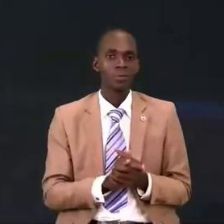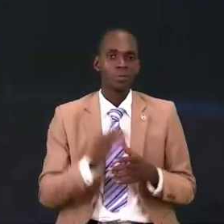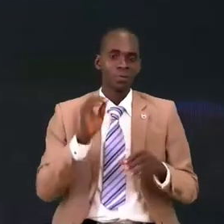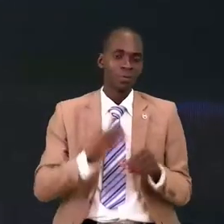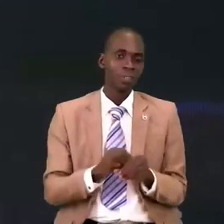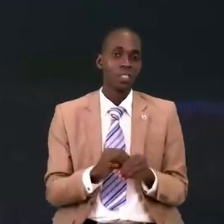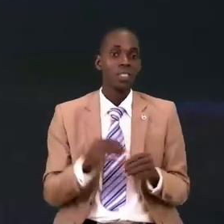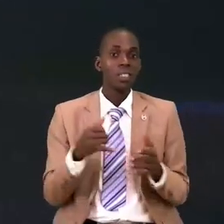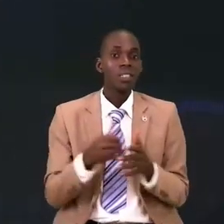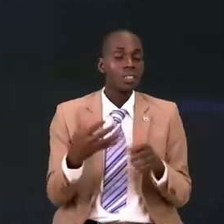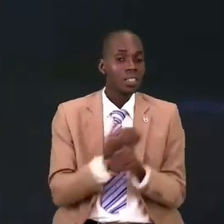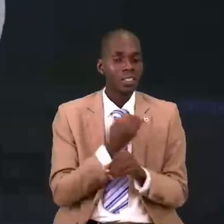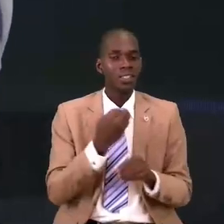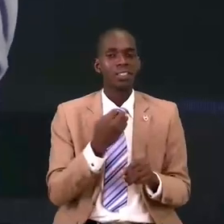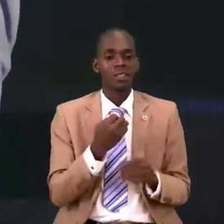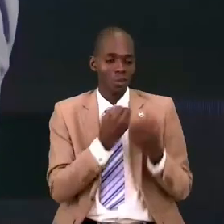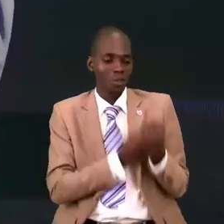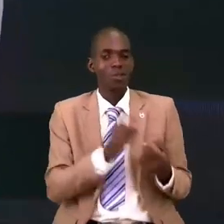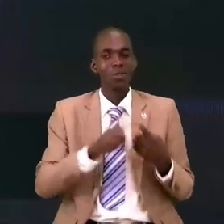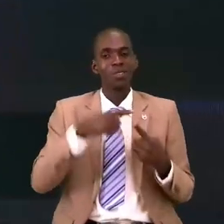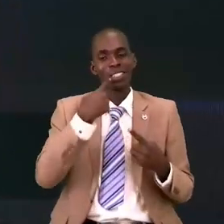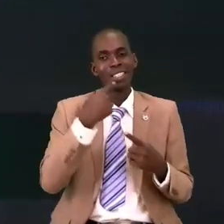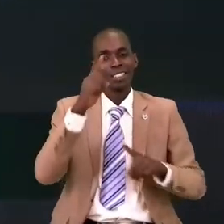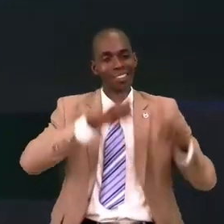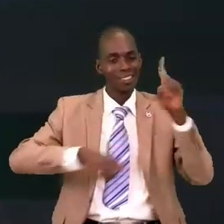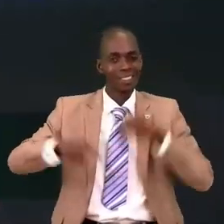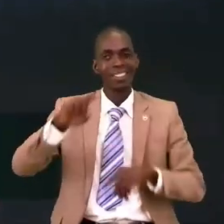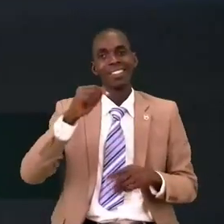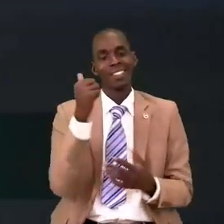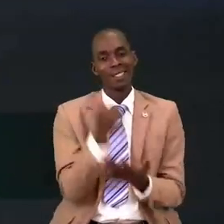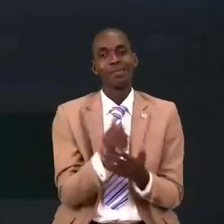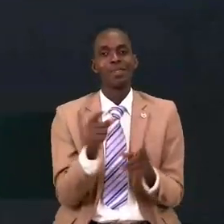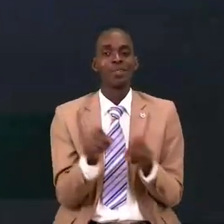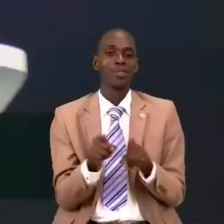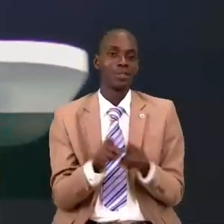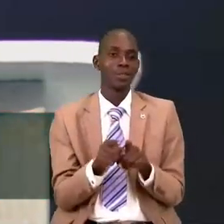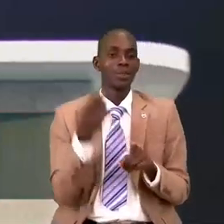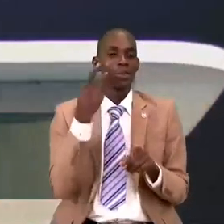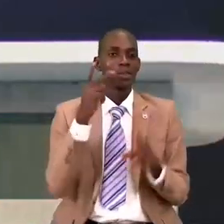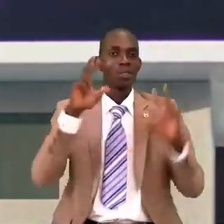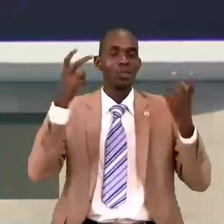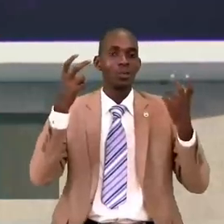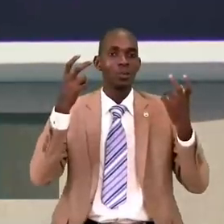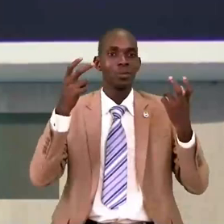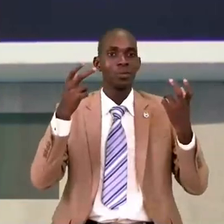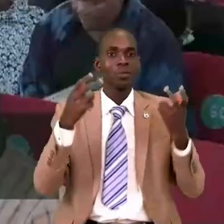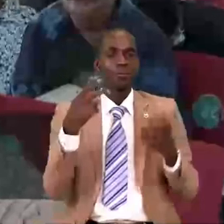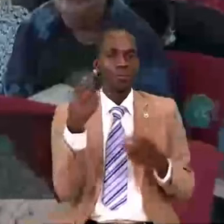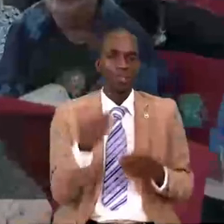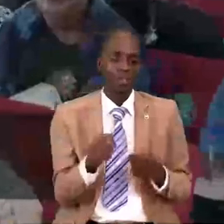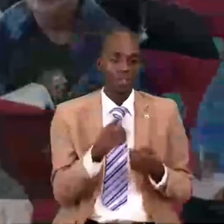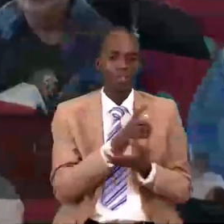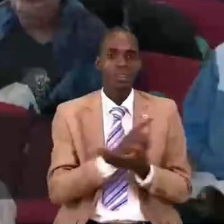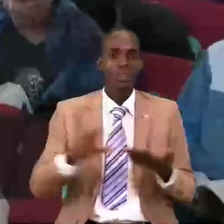Aujourd'hui, nous considérons le message, le modèle divin pour un ministère triomphant. Je